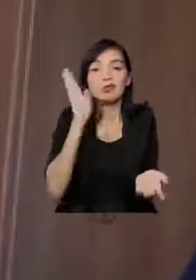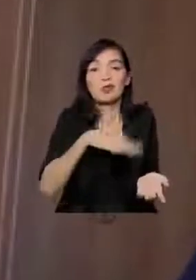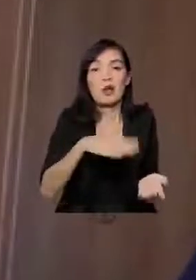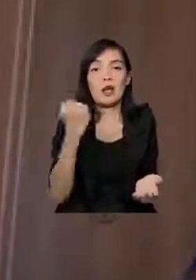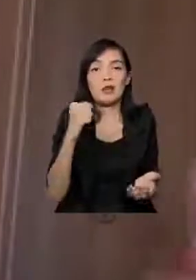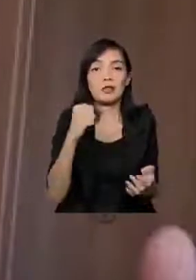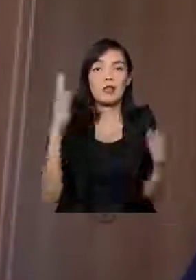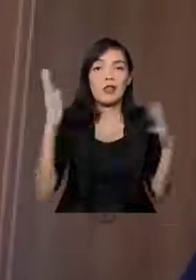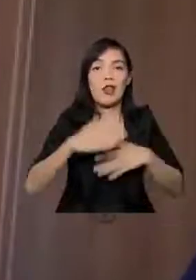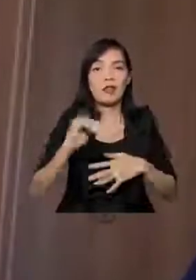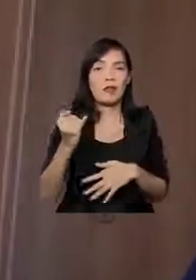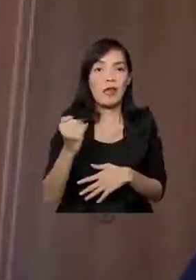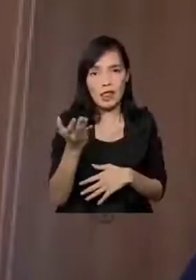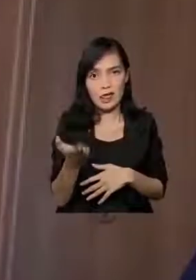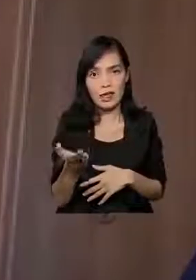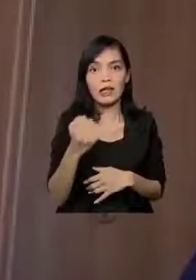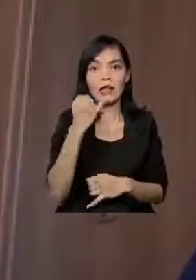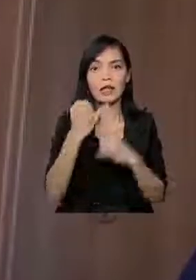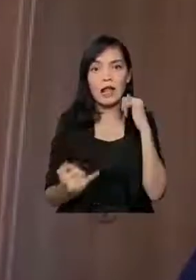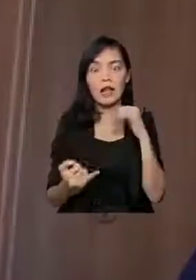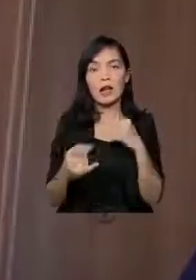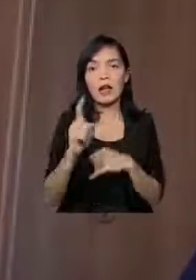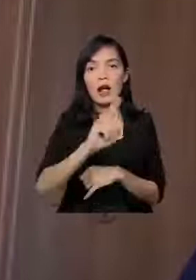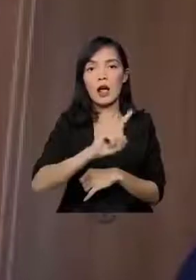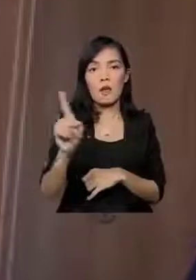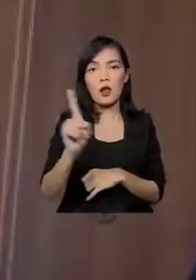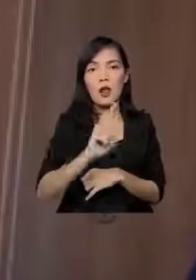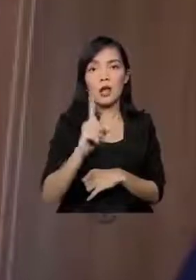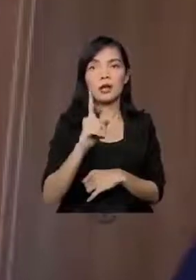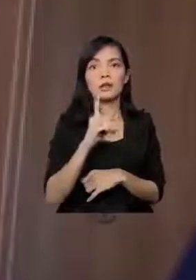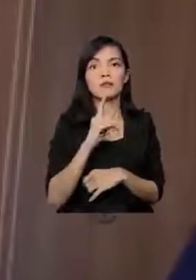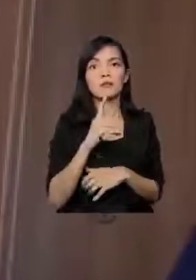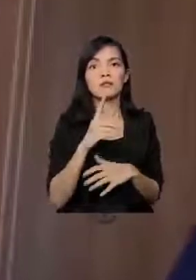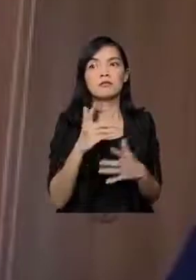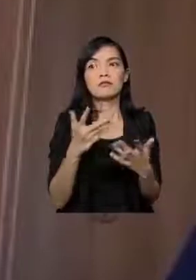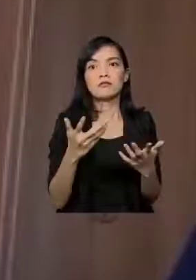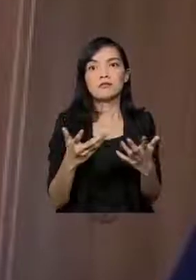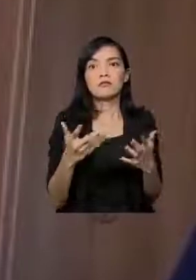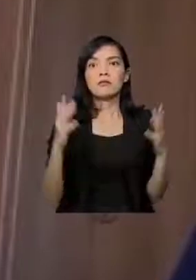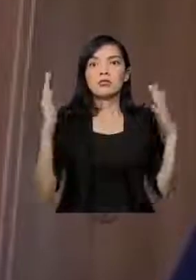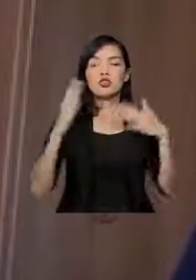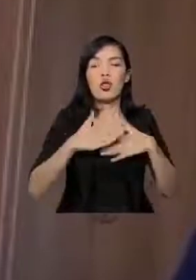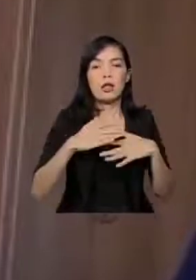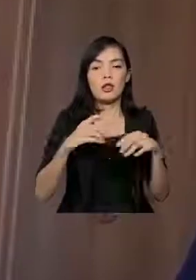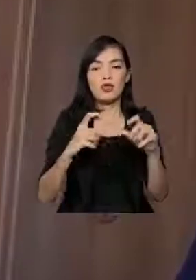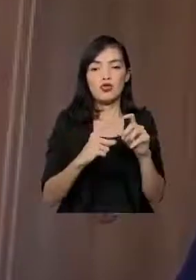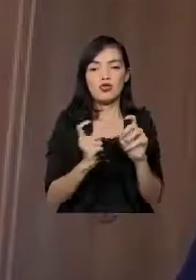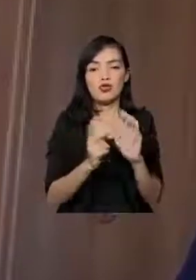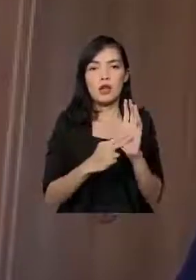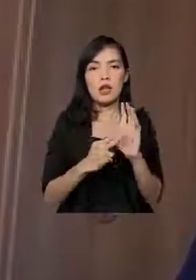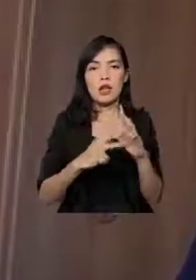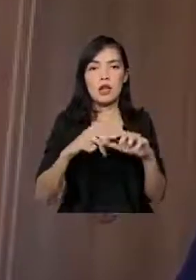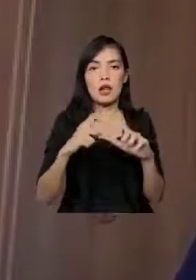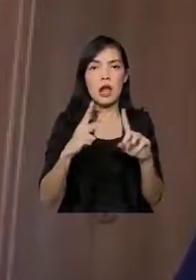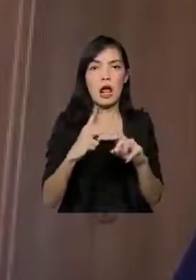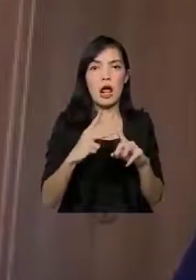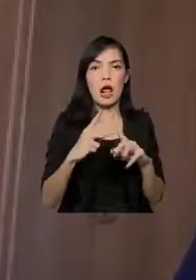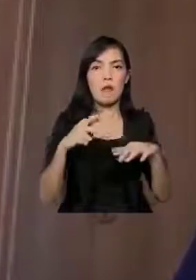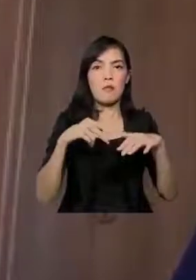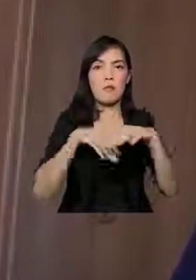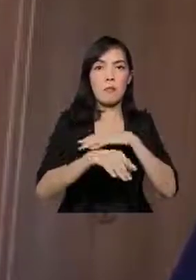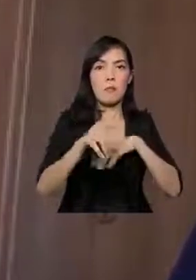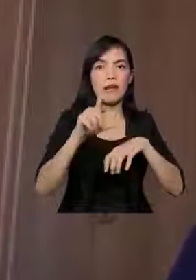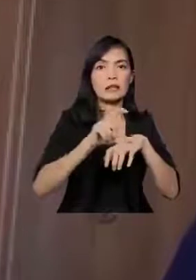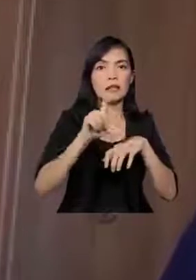dan berakhir adalah tidak perkenankan untuk melaksanakan salat sunnah di masjid diperkenankan untuk